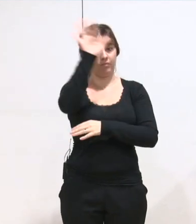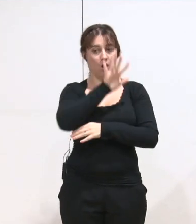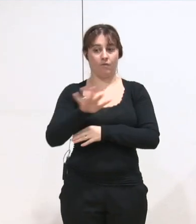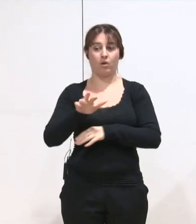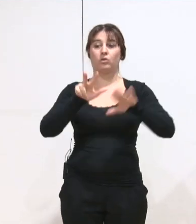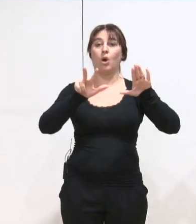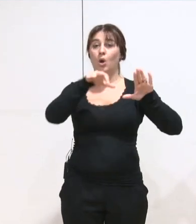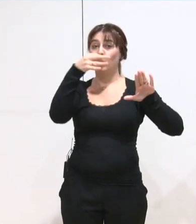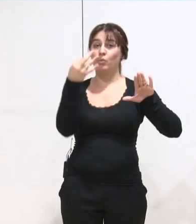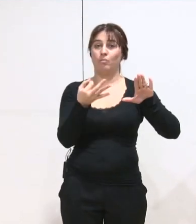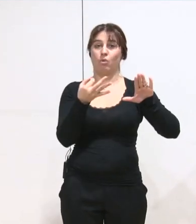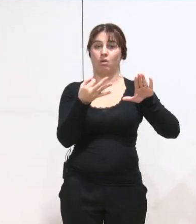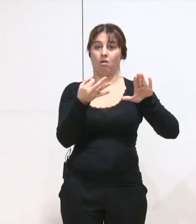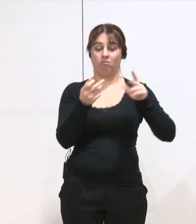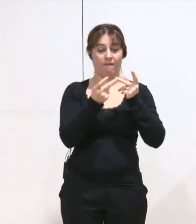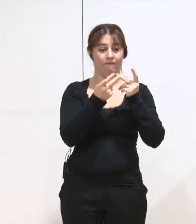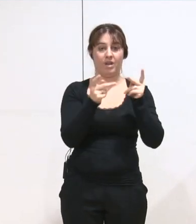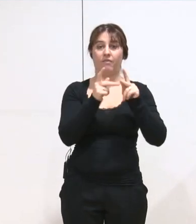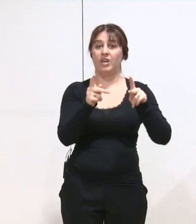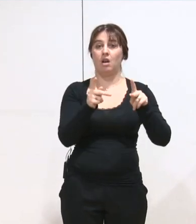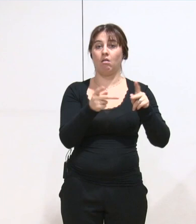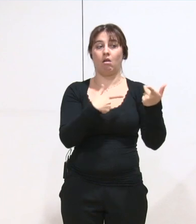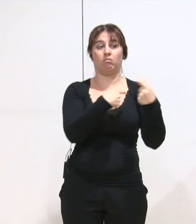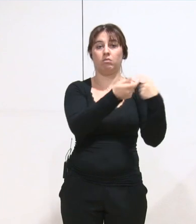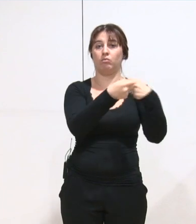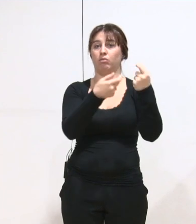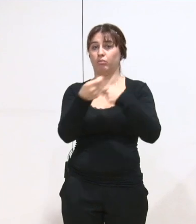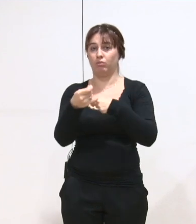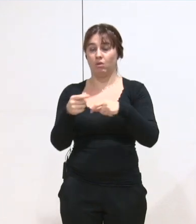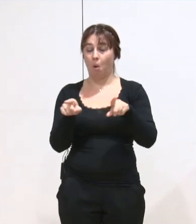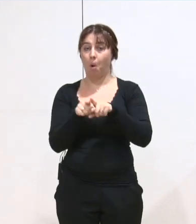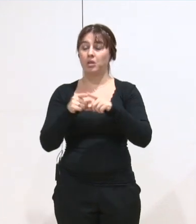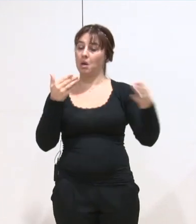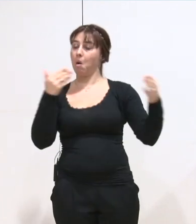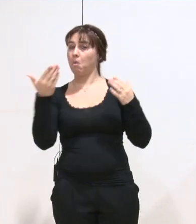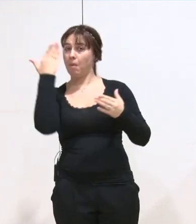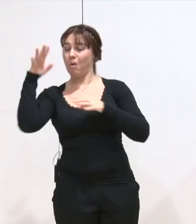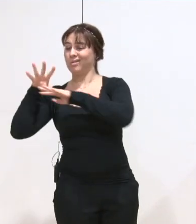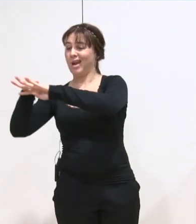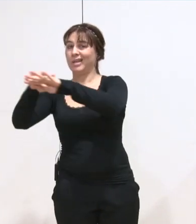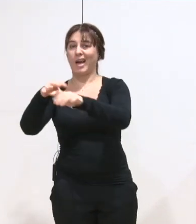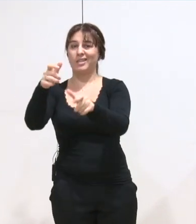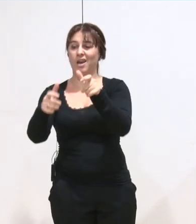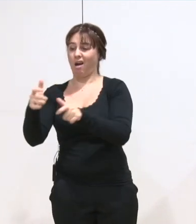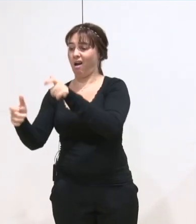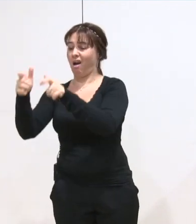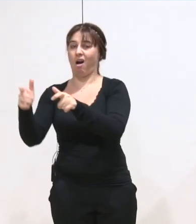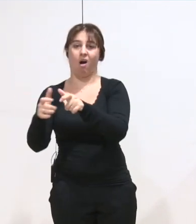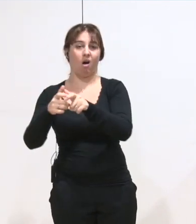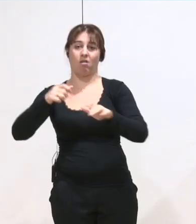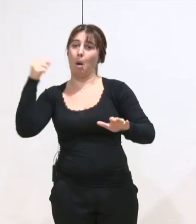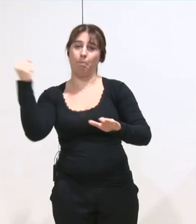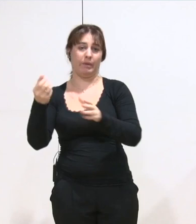commerces de centre-ville qui sont inutilisés et les chiffres explosent quand on regarde ce qui se passe dans les quartiers en difficulté. Le